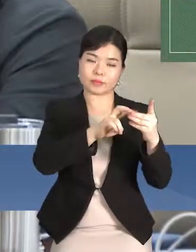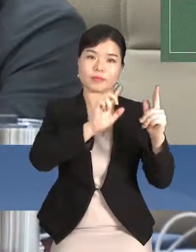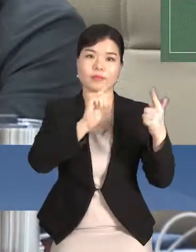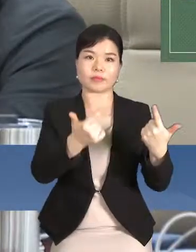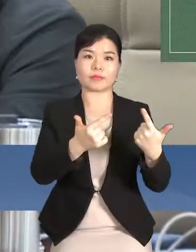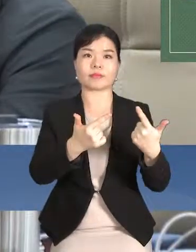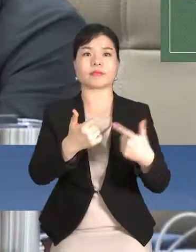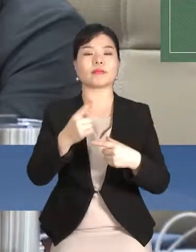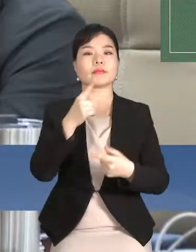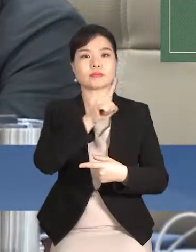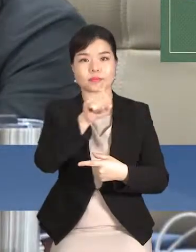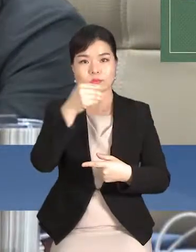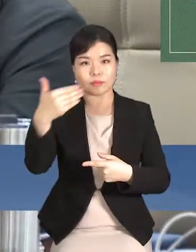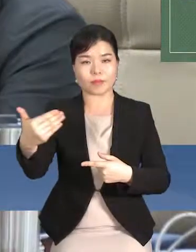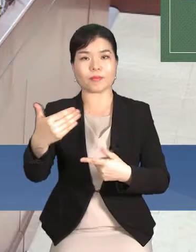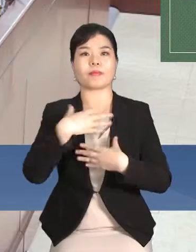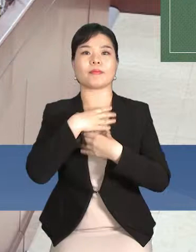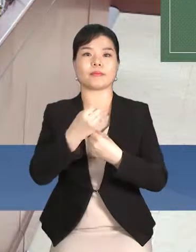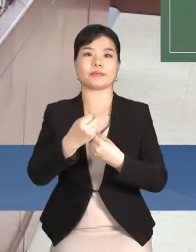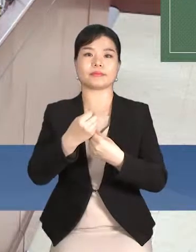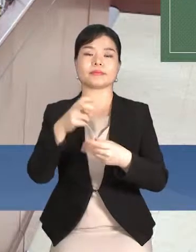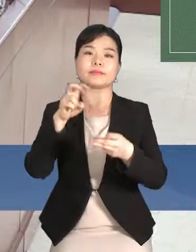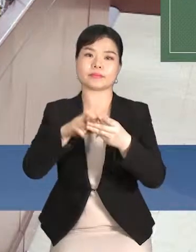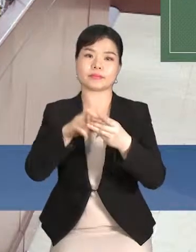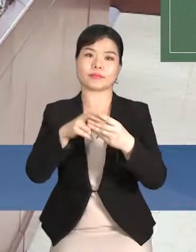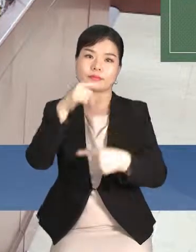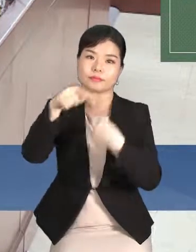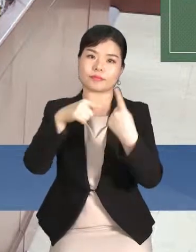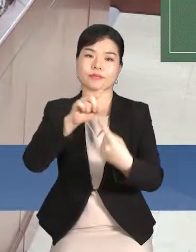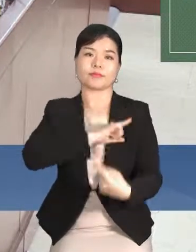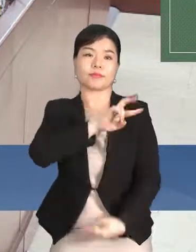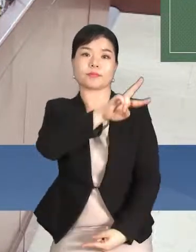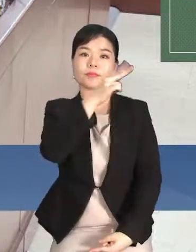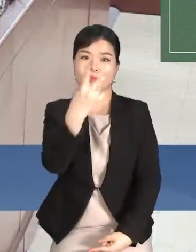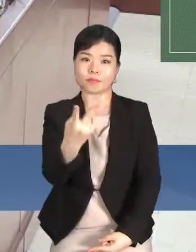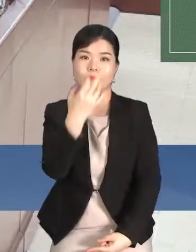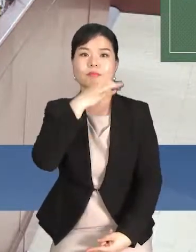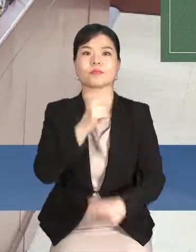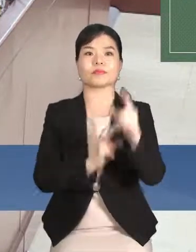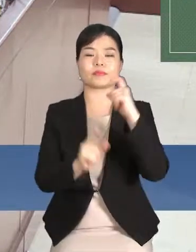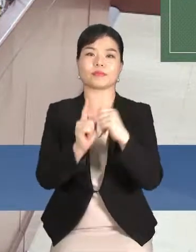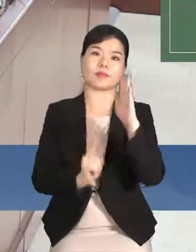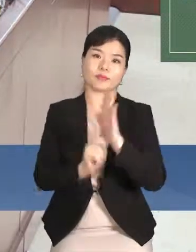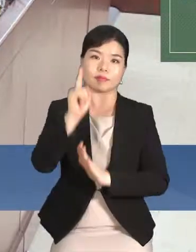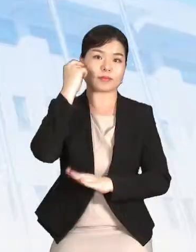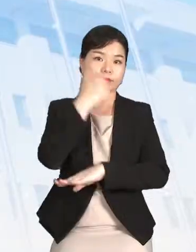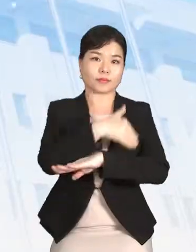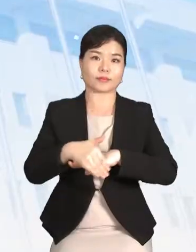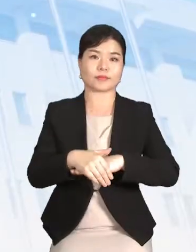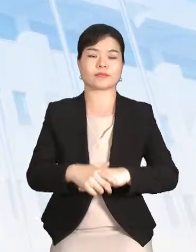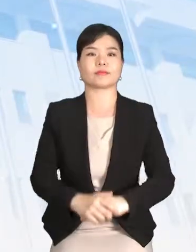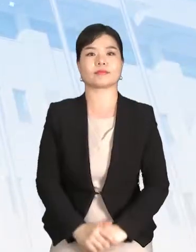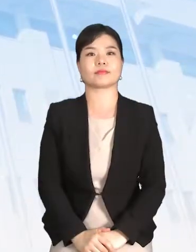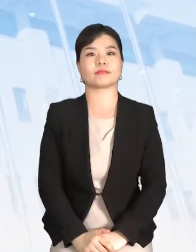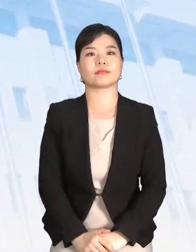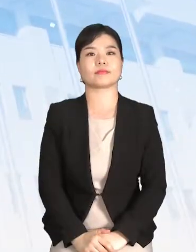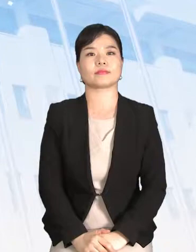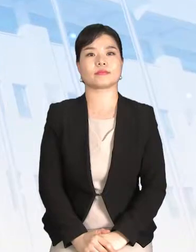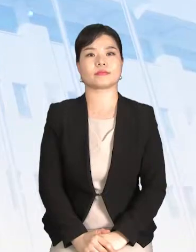경기도 소방안전체험관으로 정비하고 체험관 운영의 효율성을 높이겠다는 계획입니다.